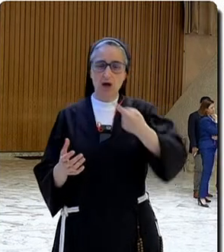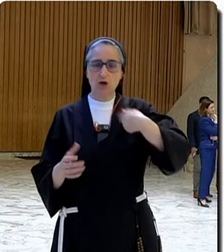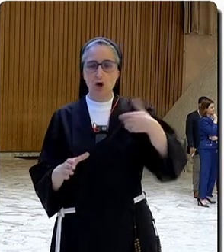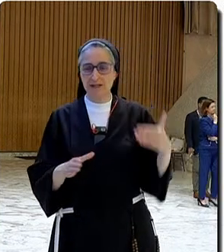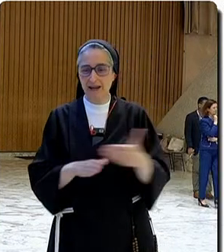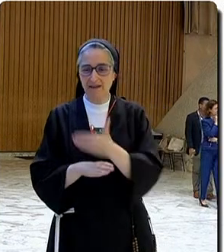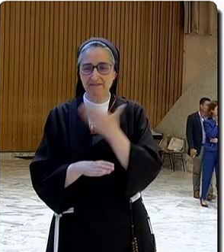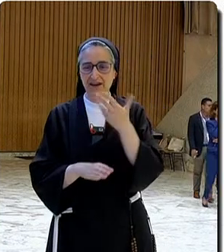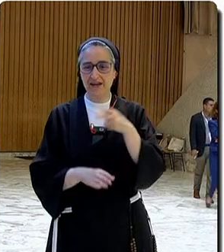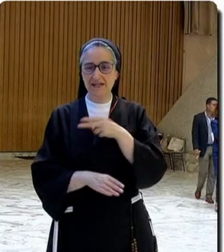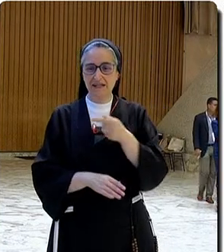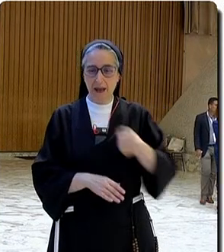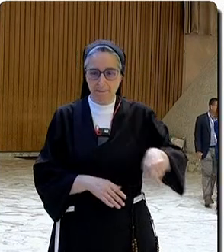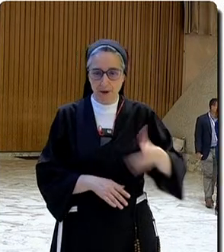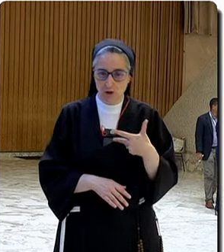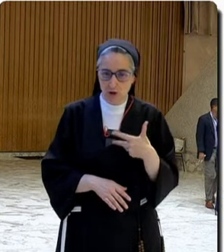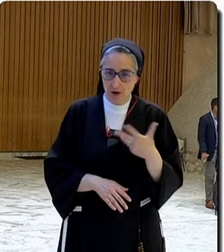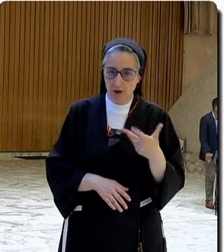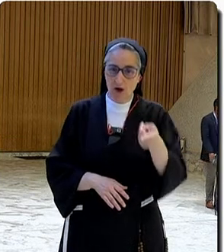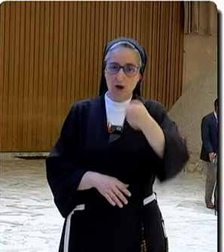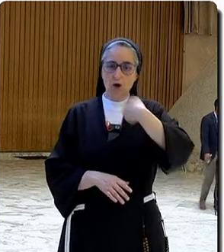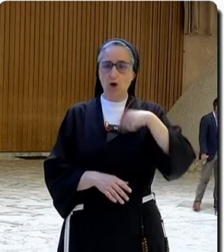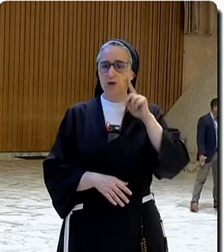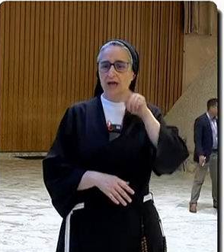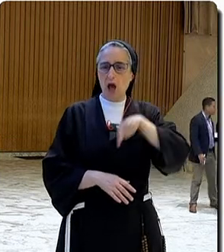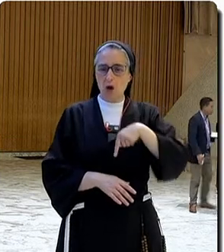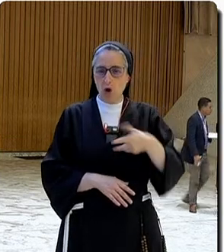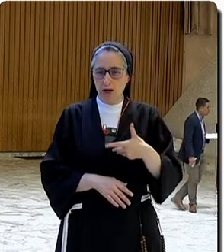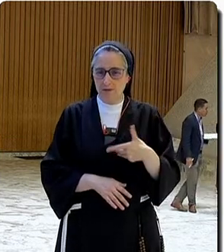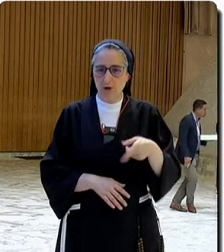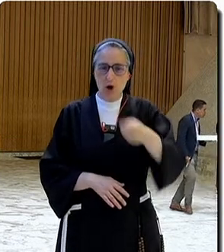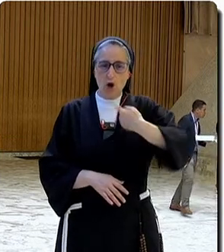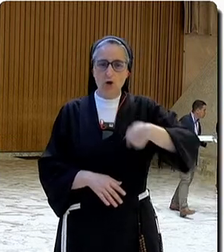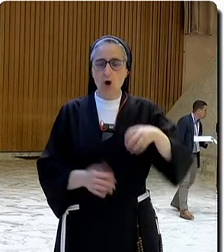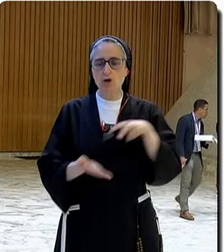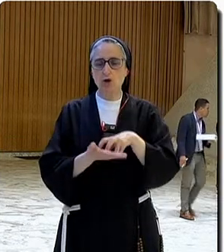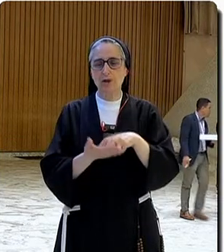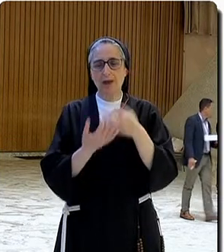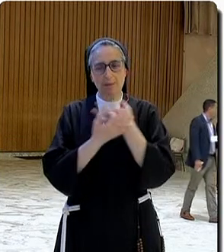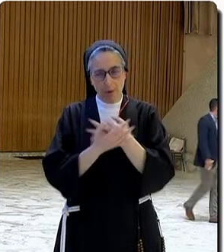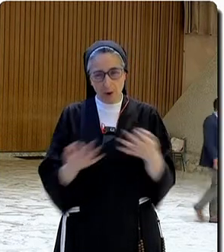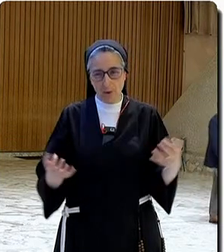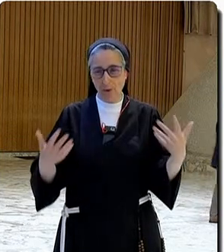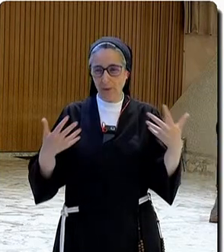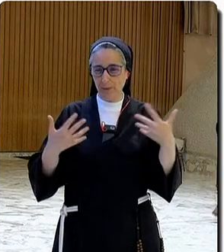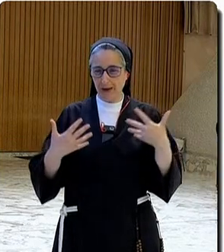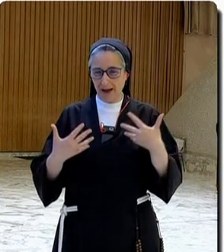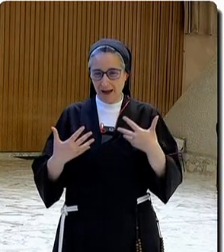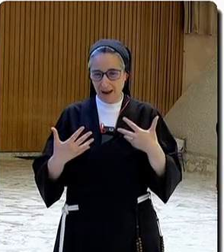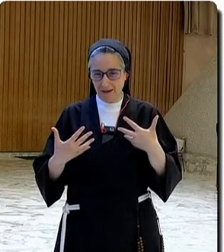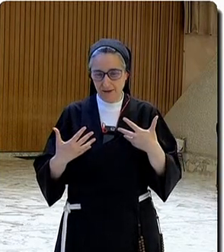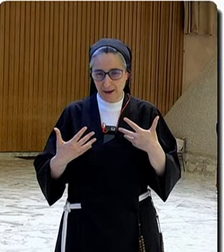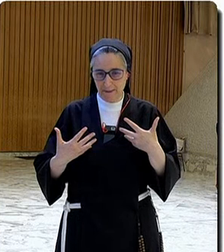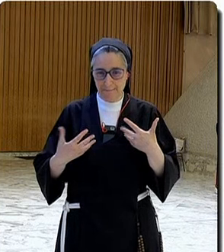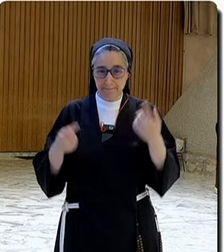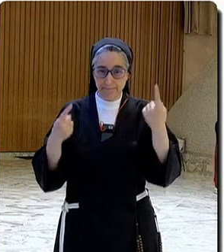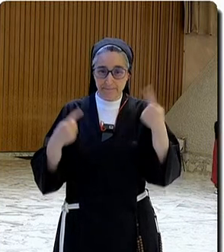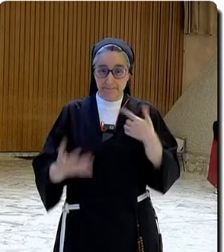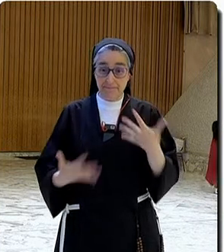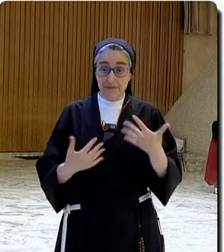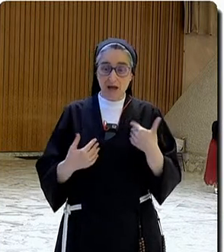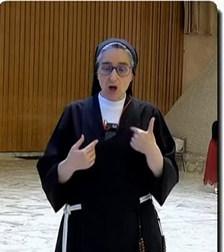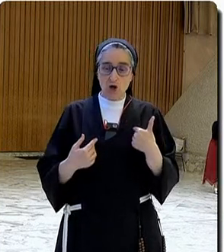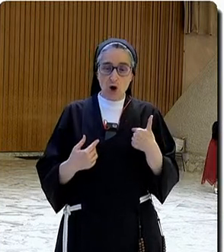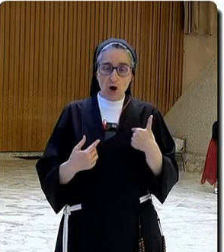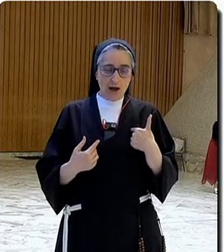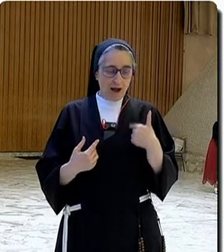ferite personali, dal nostro egoismo e dalle nostre debolezze. Ben presto